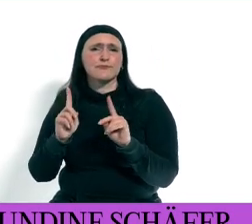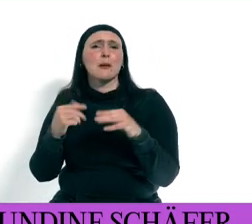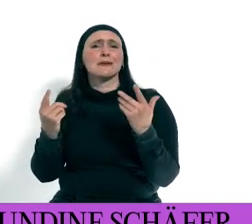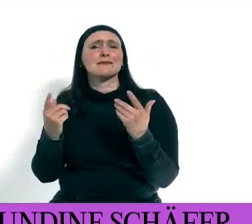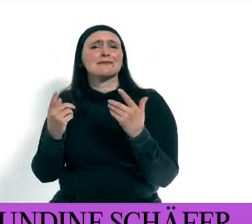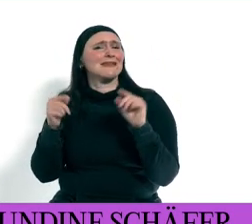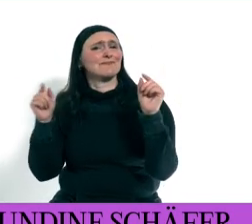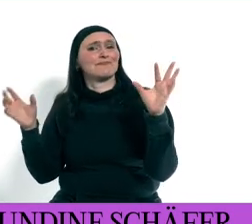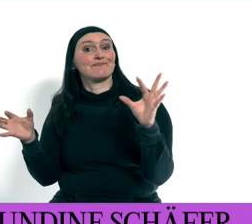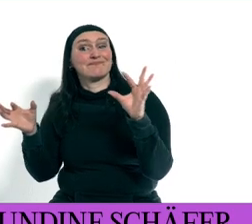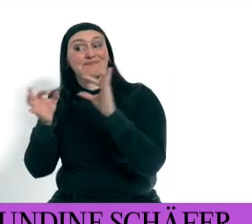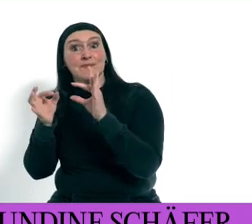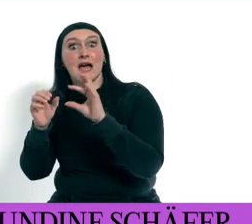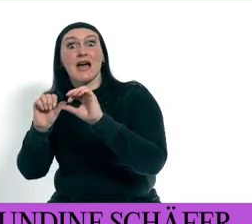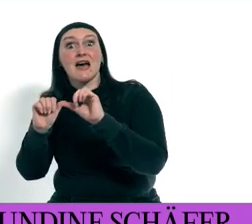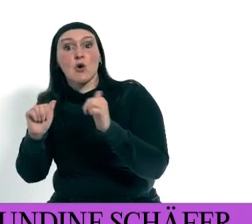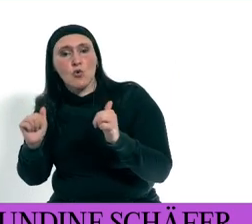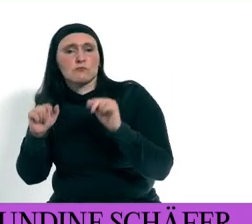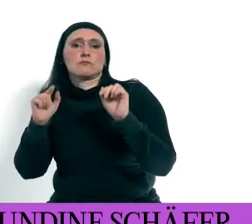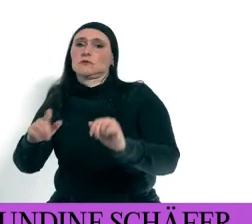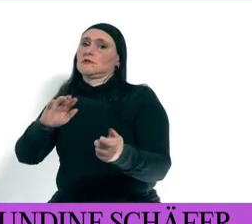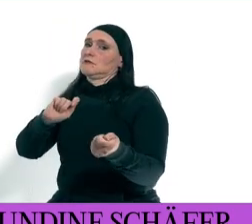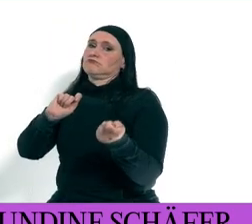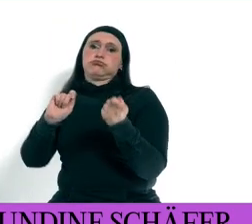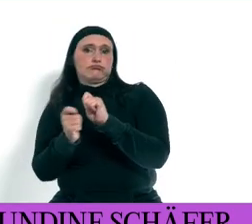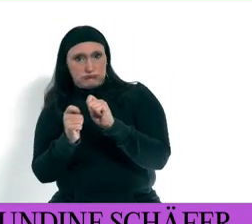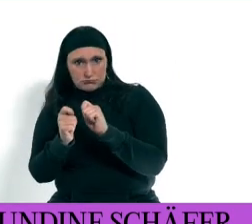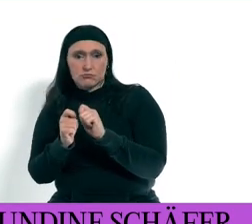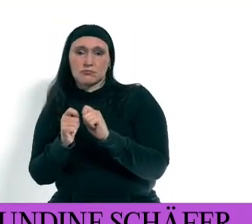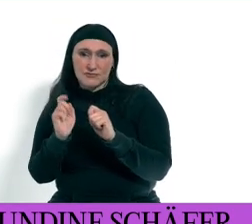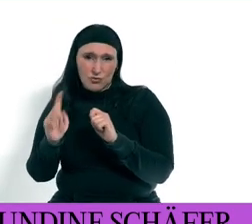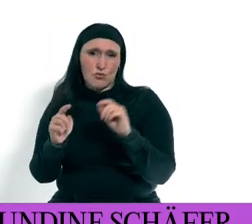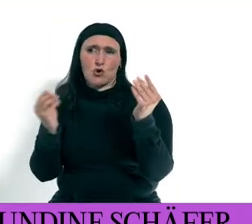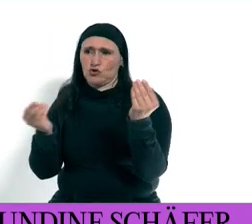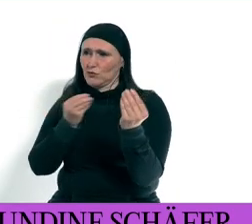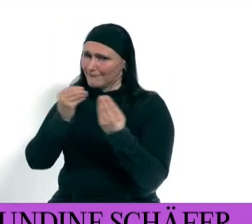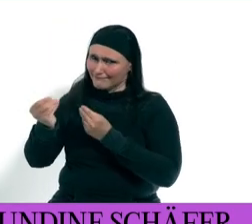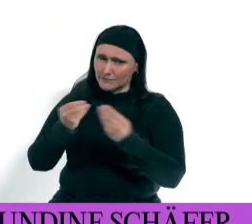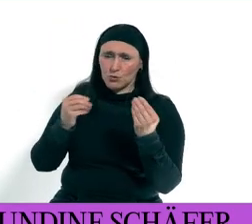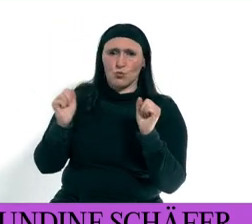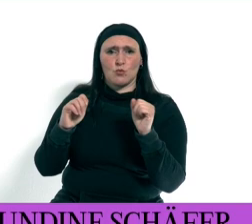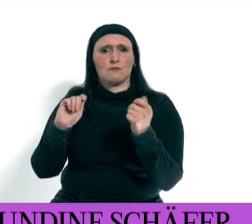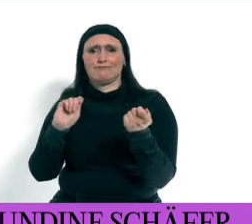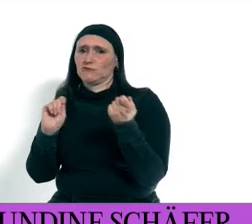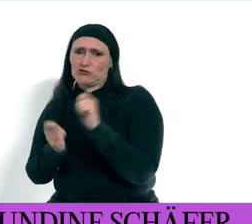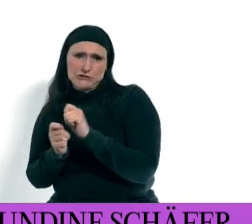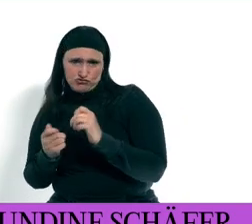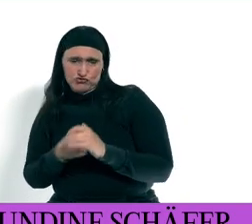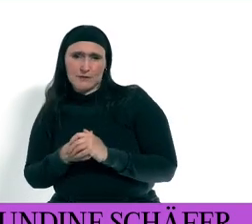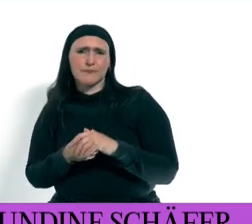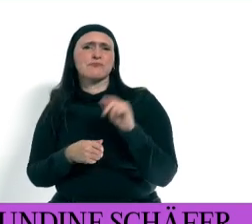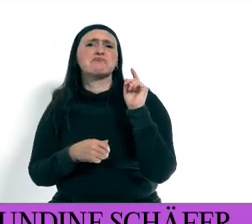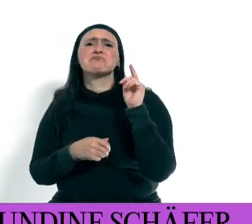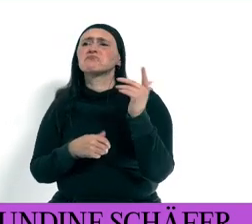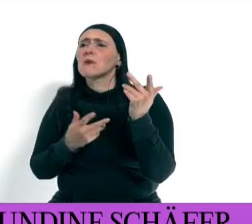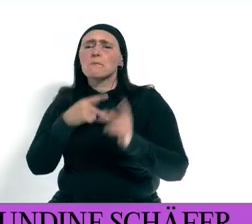sind nach wie vor davon überzeugt, dass man sich auch in diesem Prozess selbst verändern muss, weil sich eben die